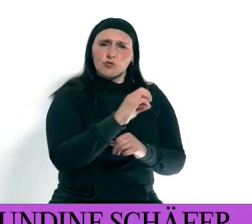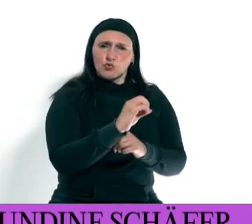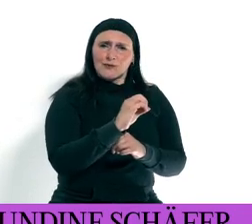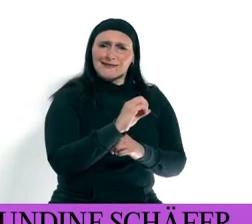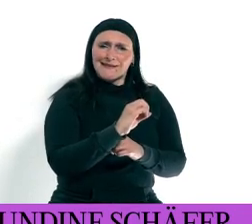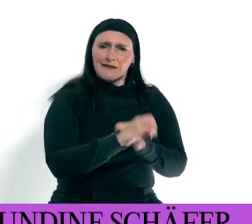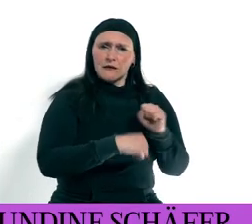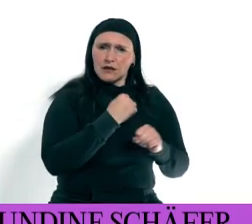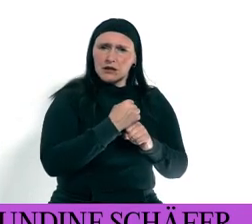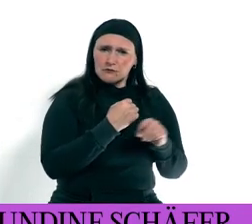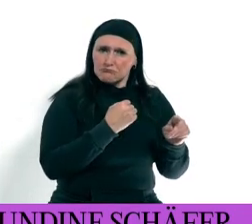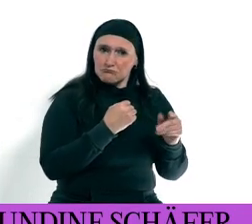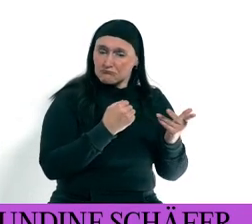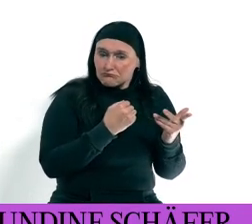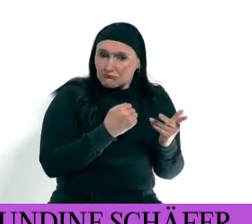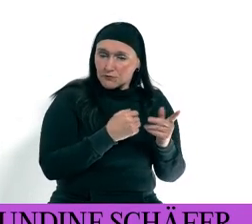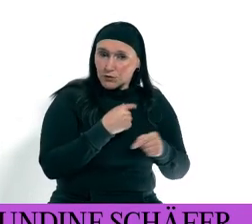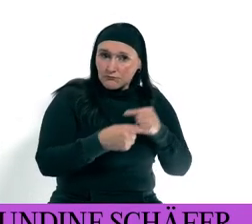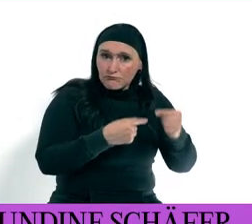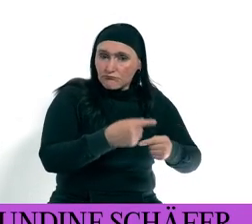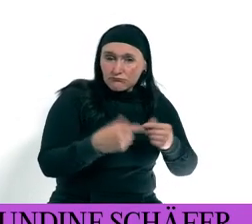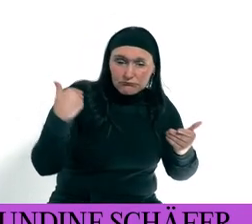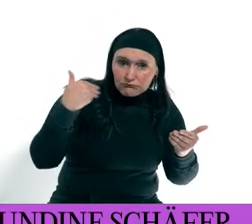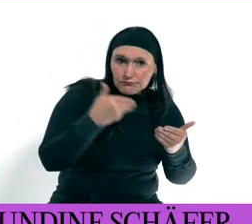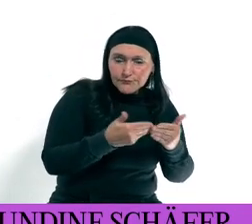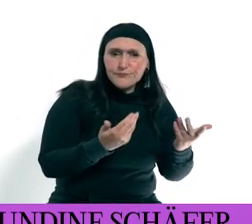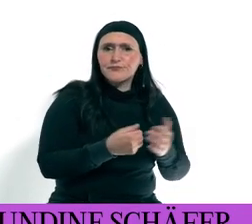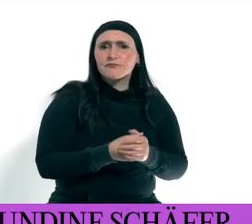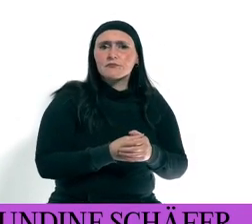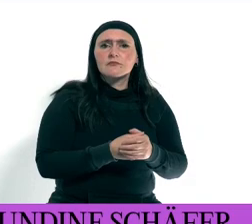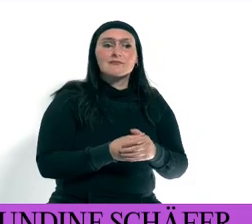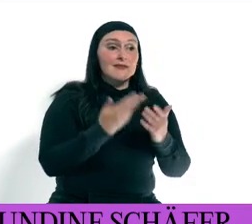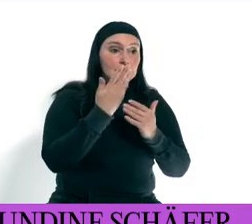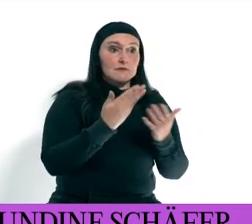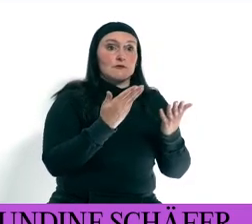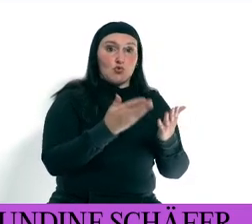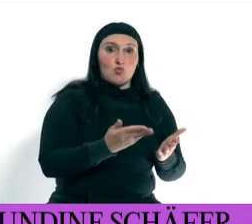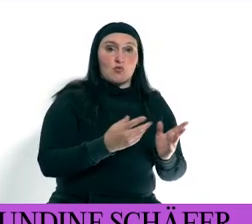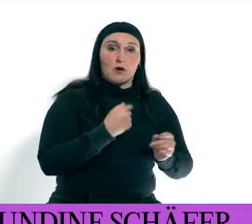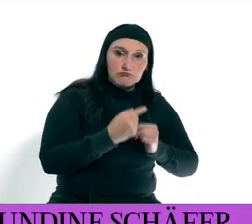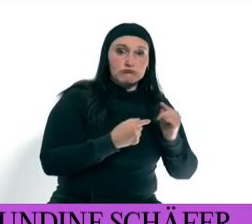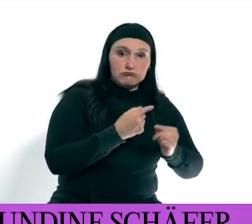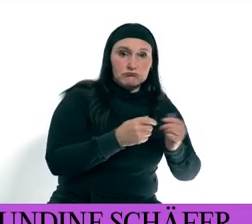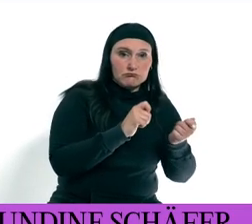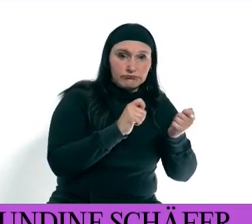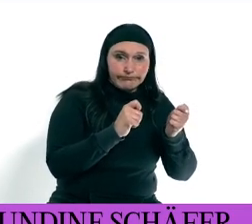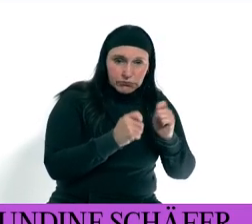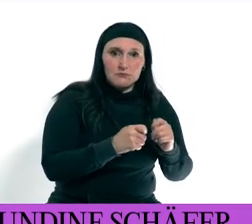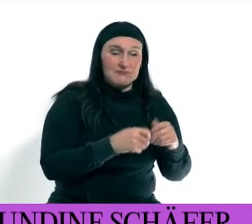Wie sieht das aus eurer Perspektive aus? Was hat sich in den letzten 20